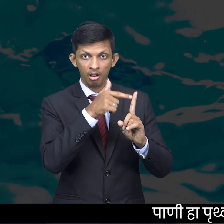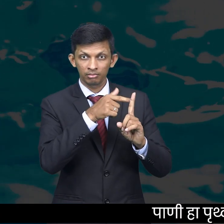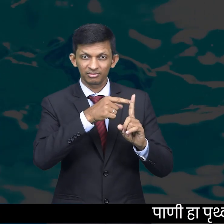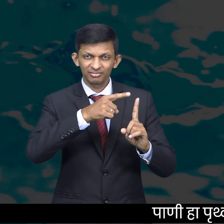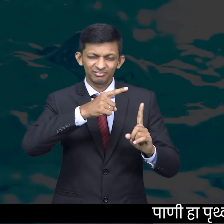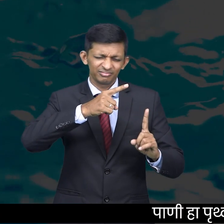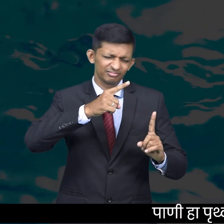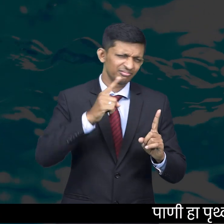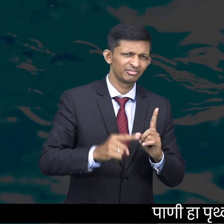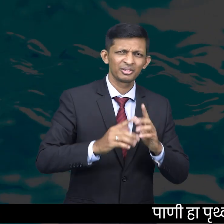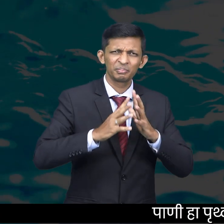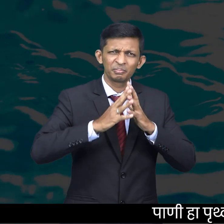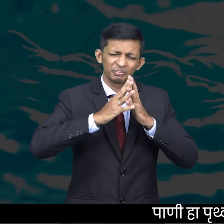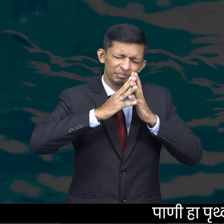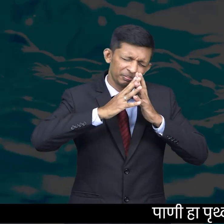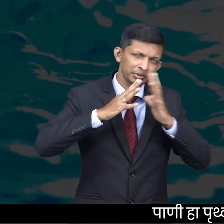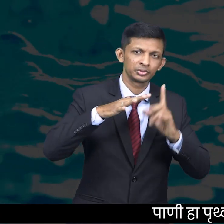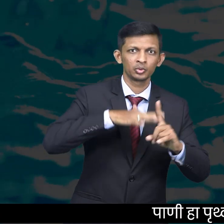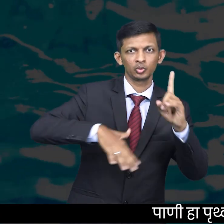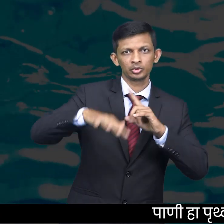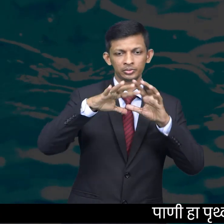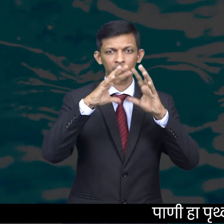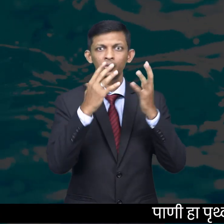पाणी हा पृथ्वीवरील सर्वात मुबलक पदार्थ आहे.